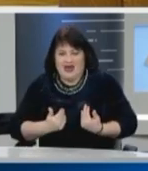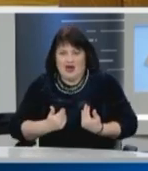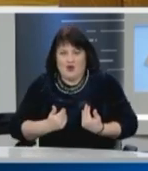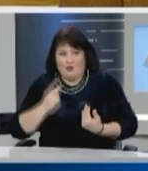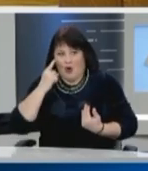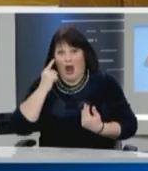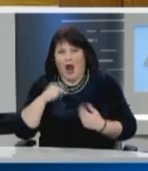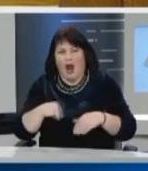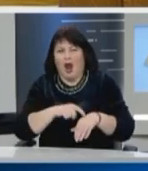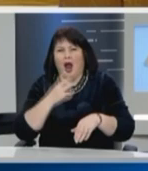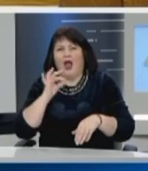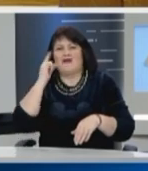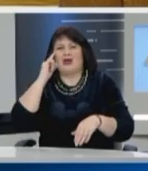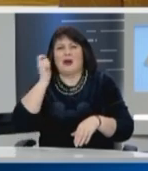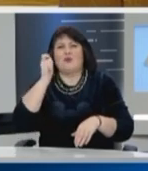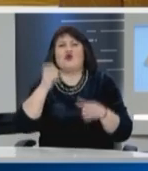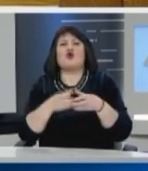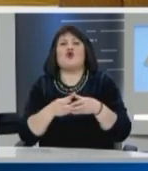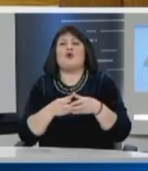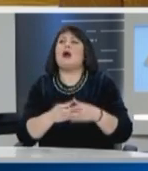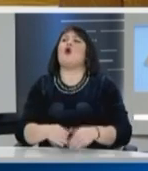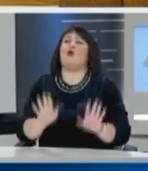το συγκυριακό κομματικό συμφέρον.